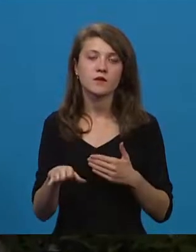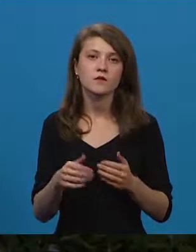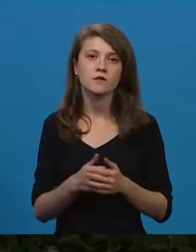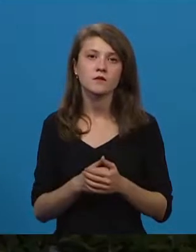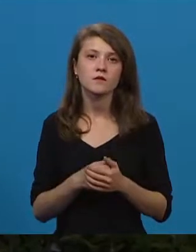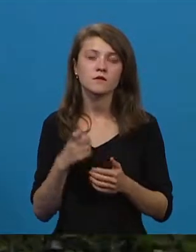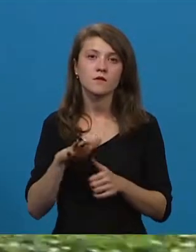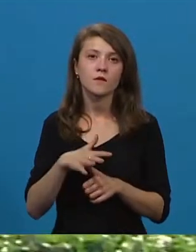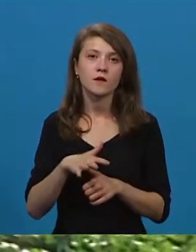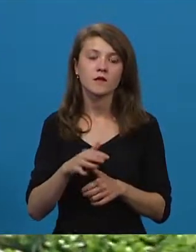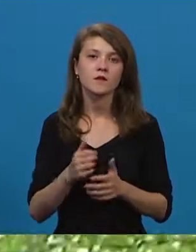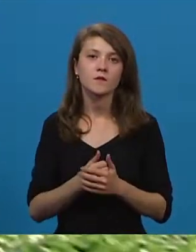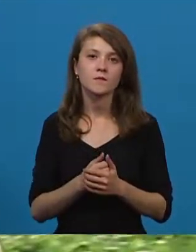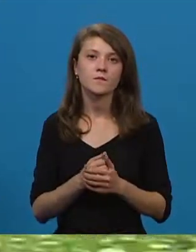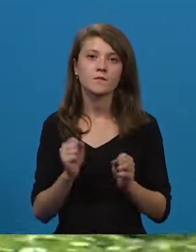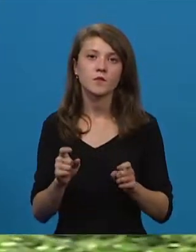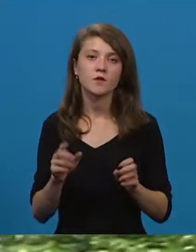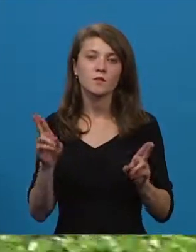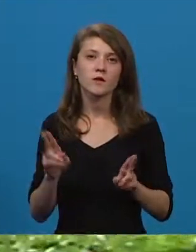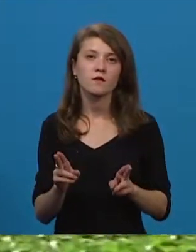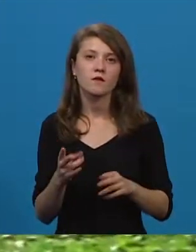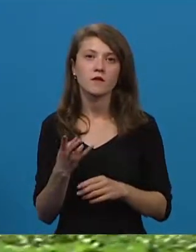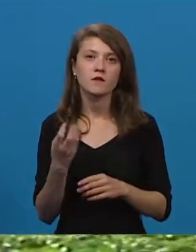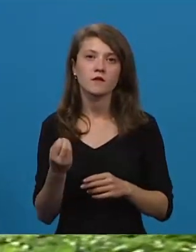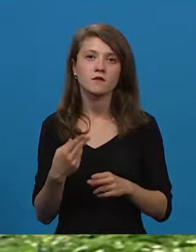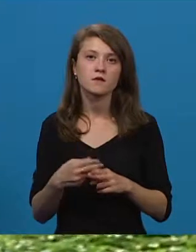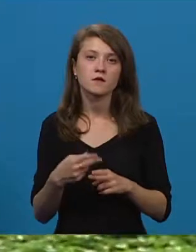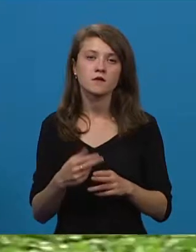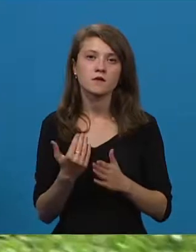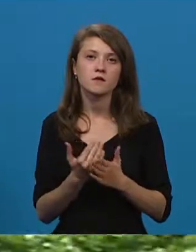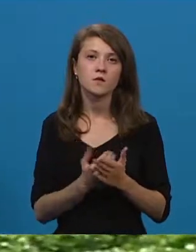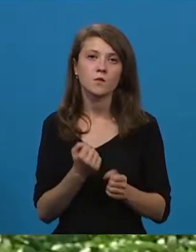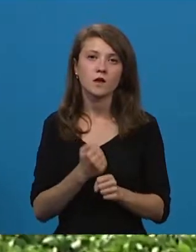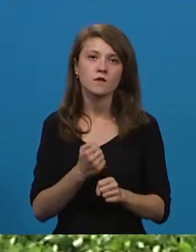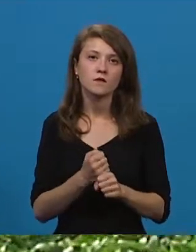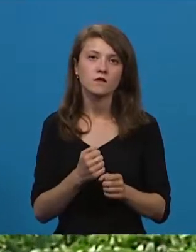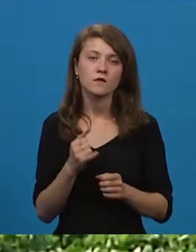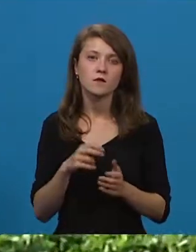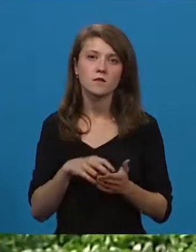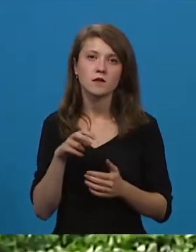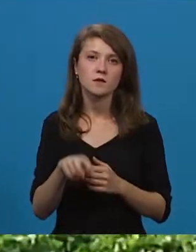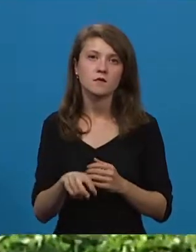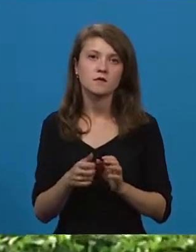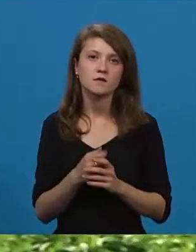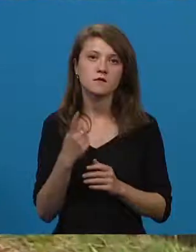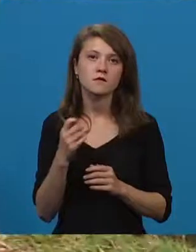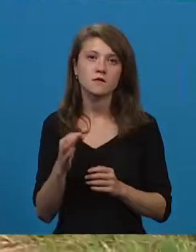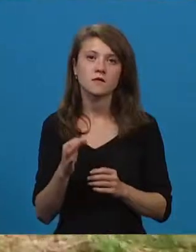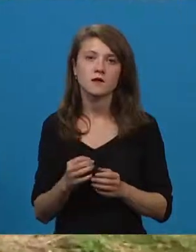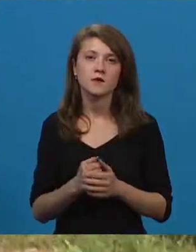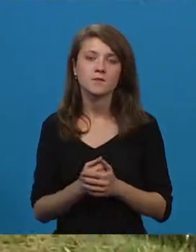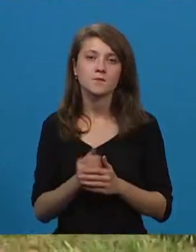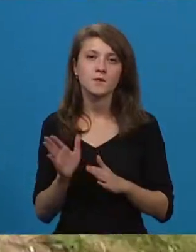з борта вертольота. Золоте правило – не заважай системі працювати і приземлися 100%.